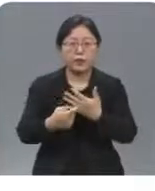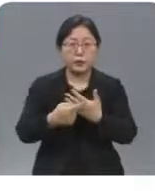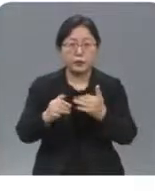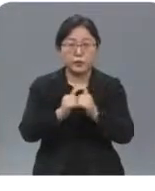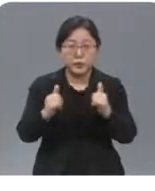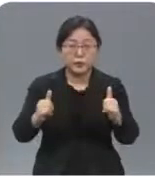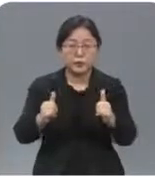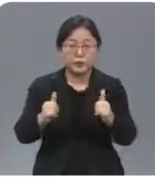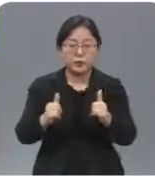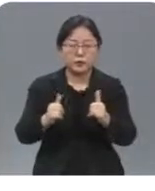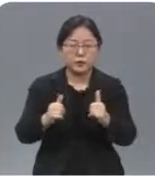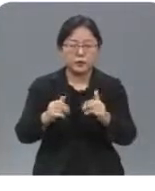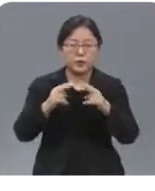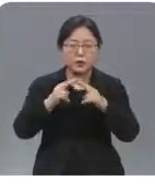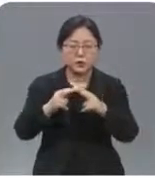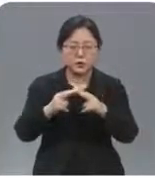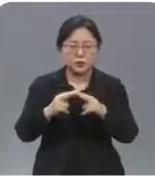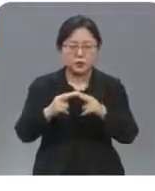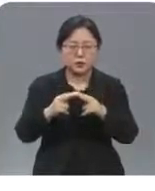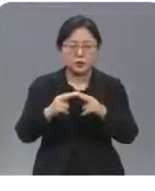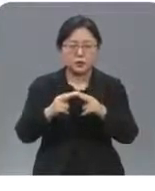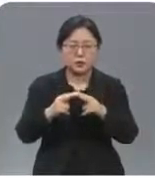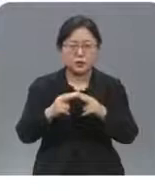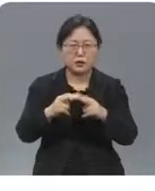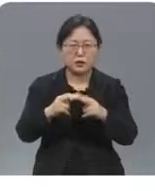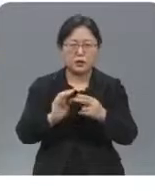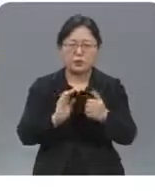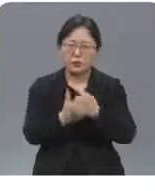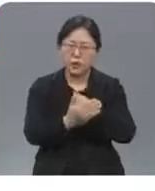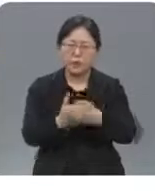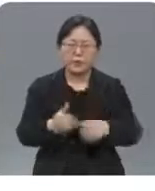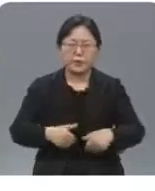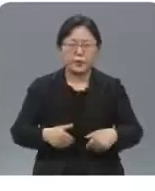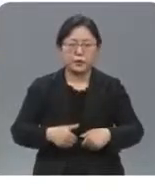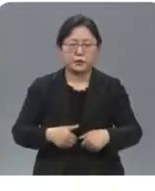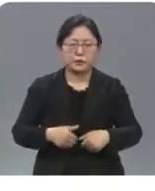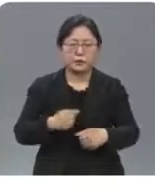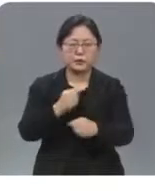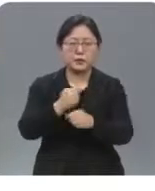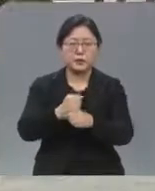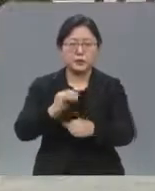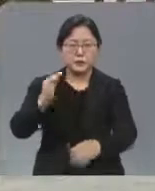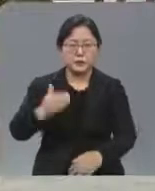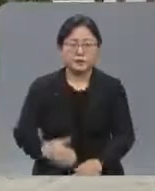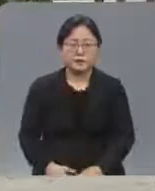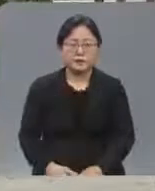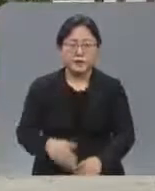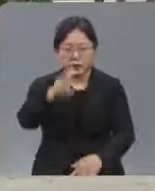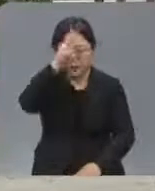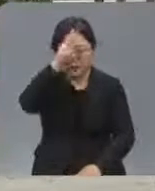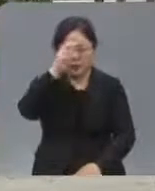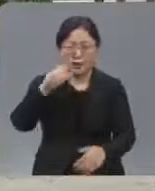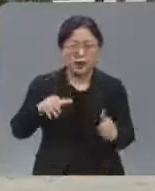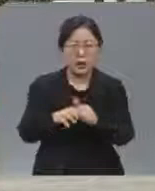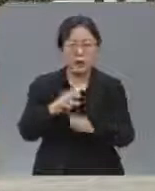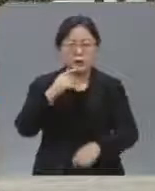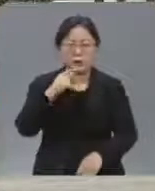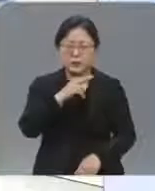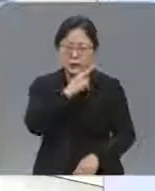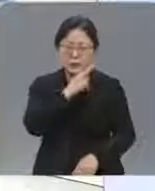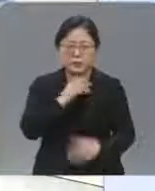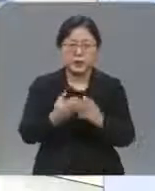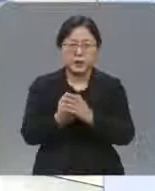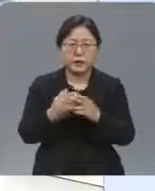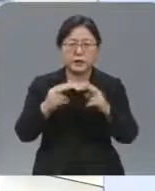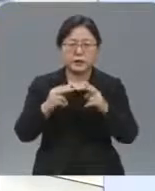할지라도 시설 편을 들 수밖에 없는 사람들 이렇게 넣구 상의 되죠 경찰은 학대 의혹이 제기된